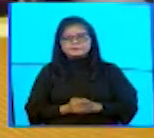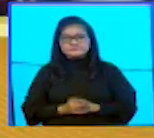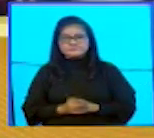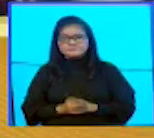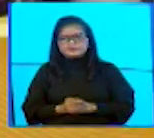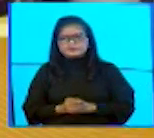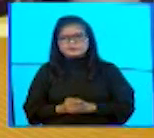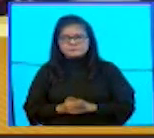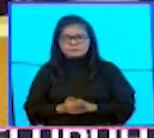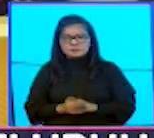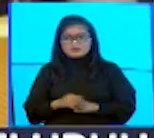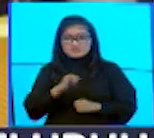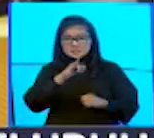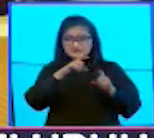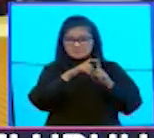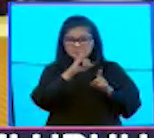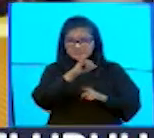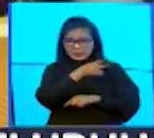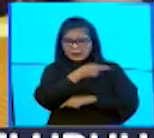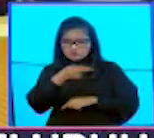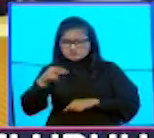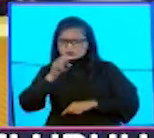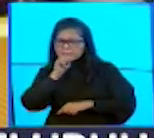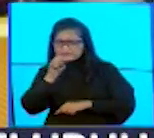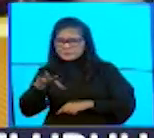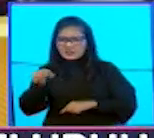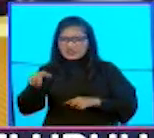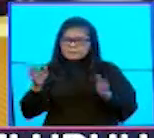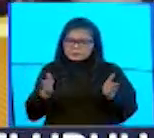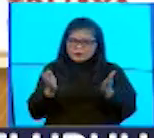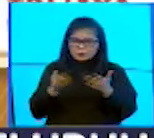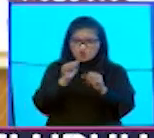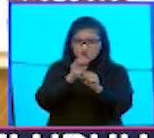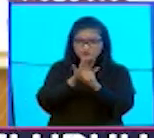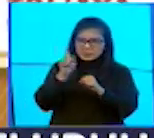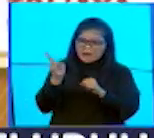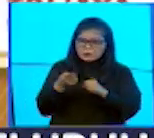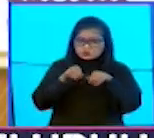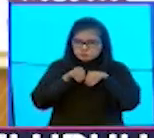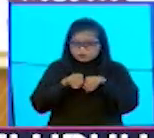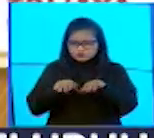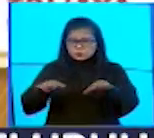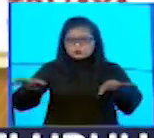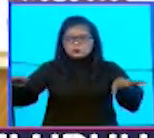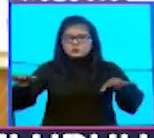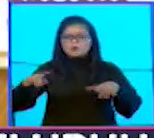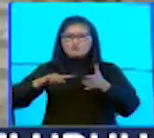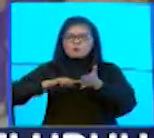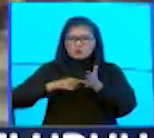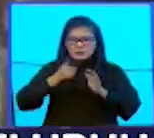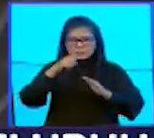Pengurus Besar Ikatan Dokter Indonesia (PBID) meminta penanganan COVID-19 secara menyeluruh, mulai dari preventif, kuratif, hingga